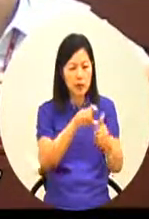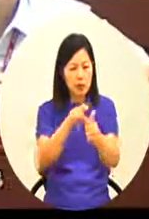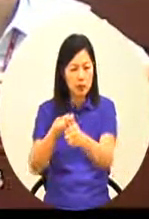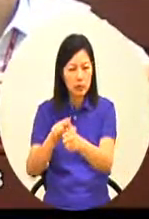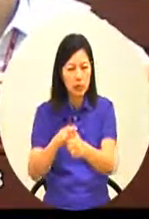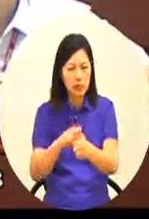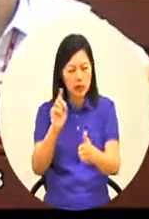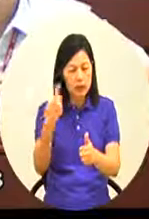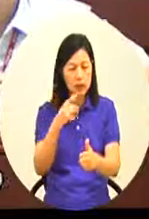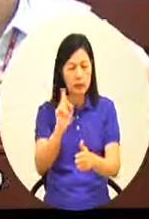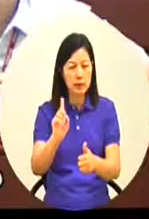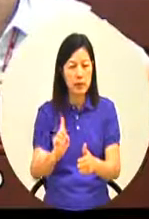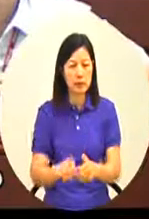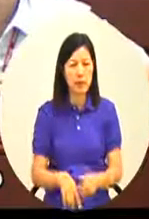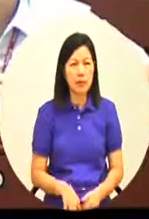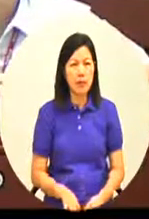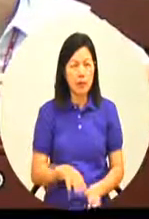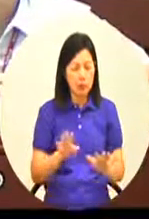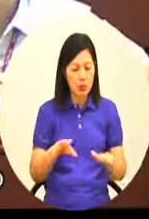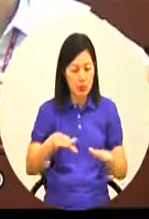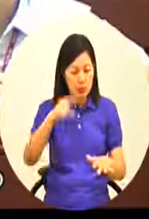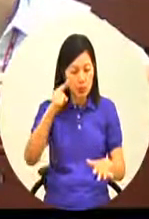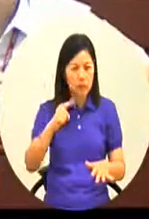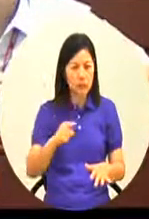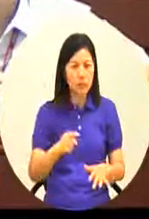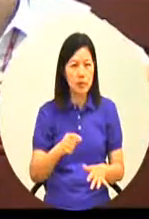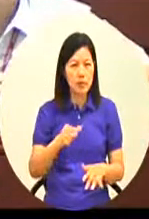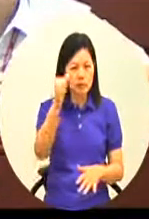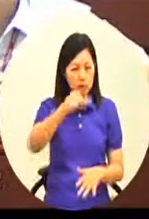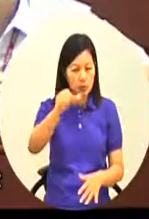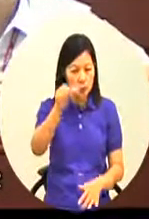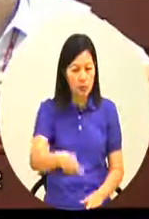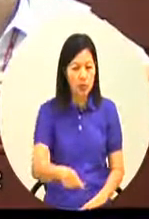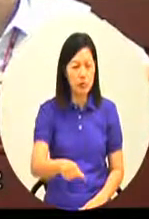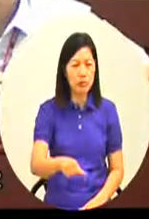有没有时间跟议员一一来说明一下。首先定5000块，我